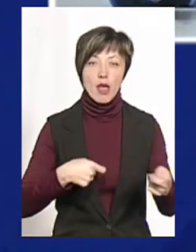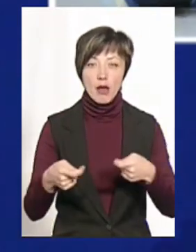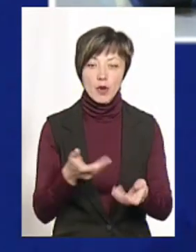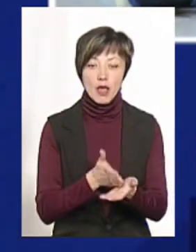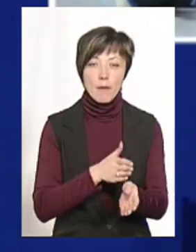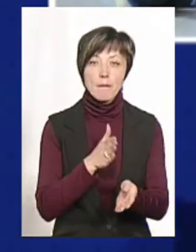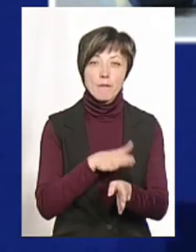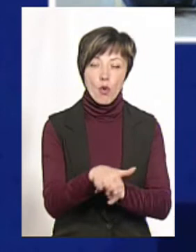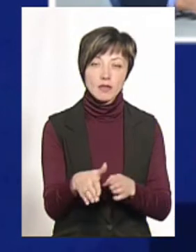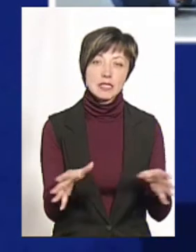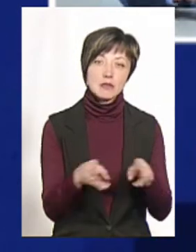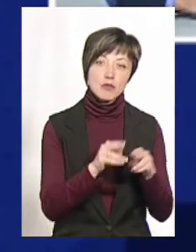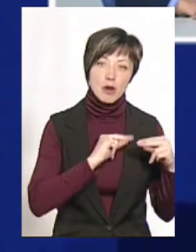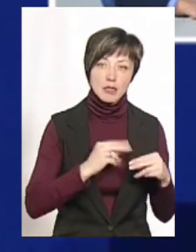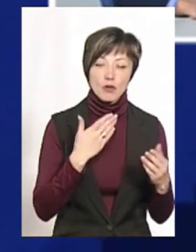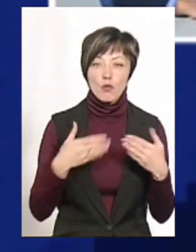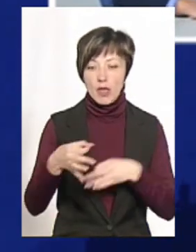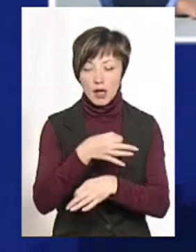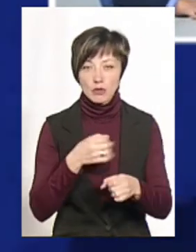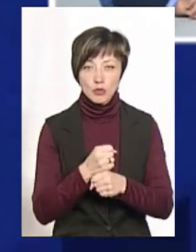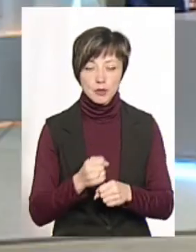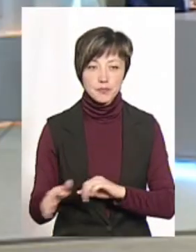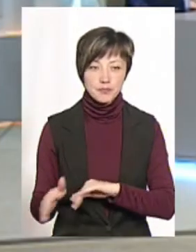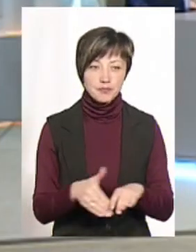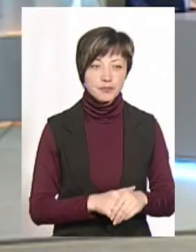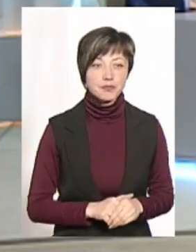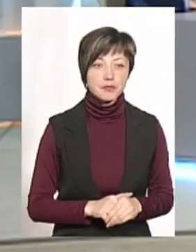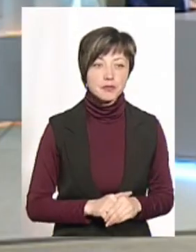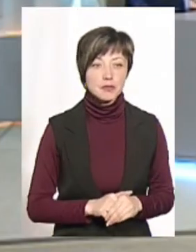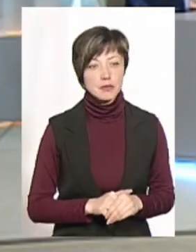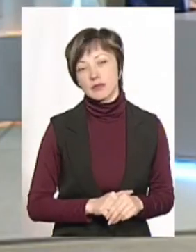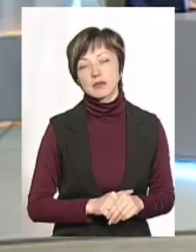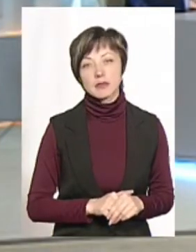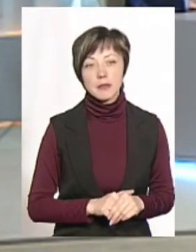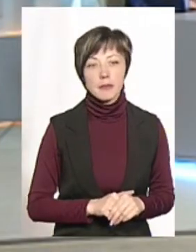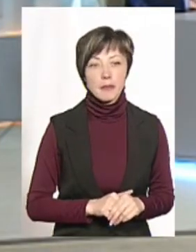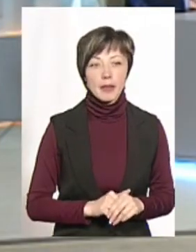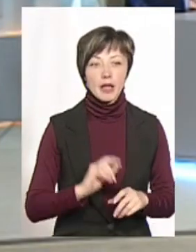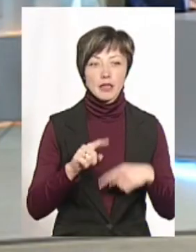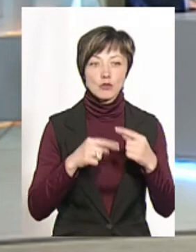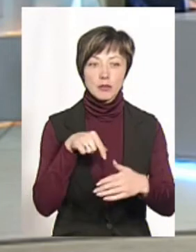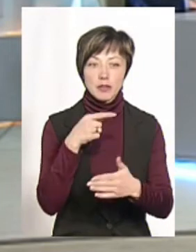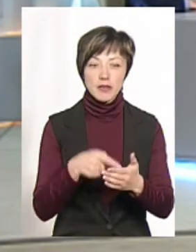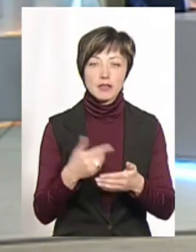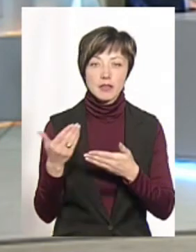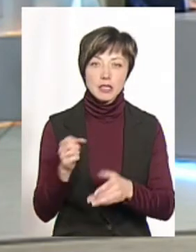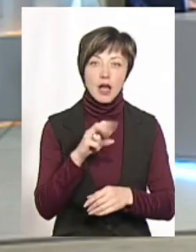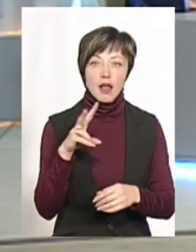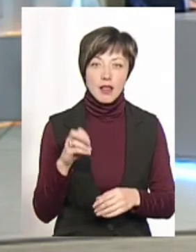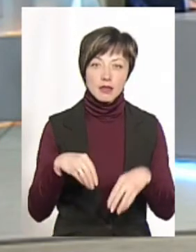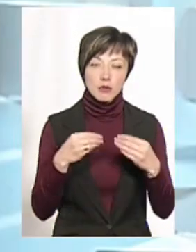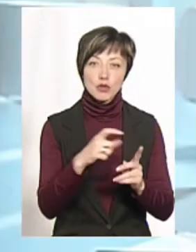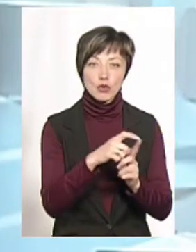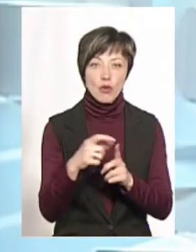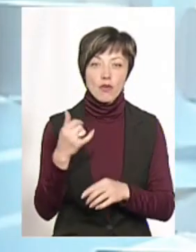Є повна співпраця, комунікація і робота. Дякую. Дякую, пане Олександре. Пані Альоно, наступне буде питання від вас, але ще